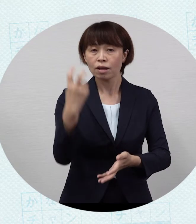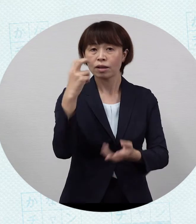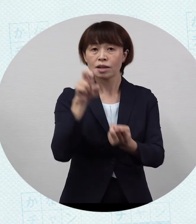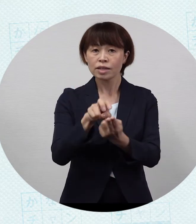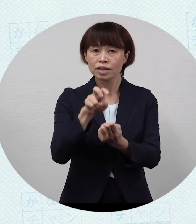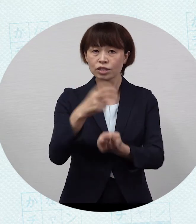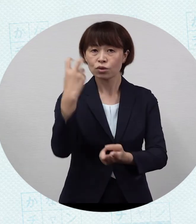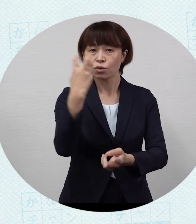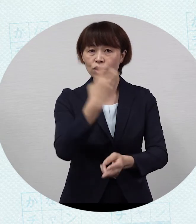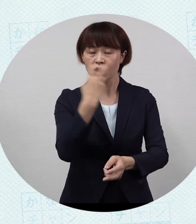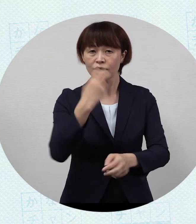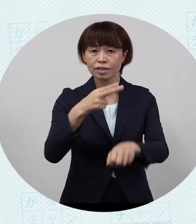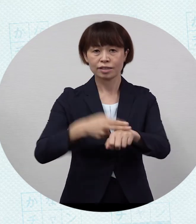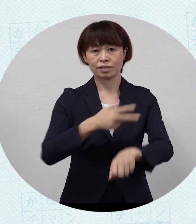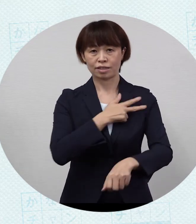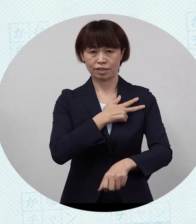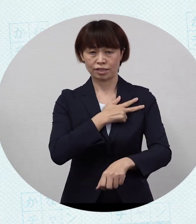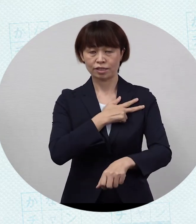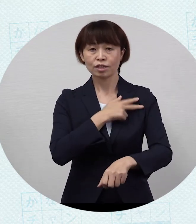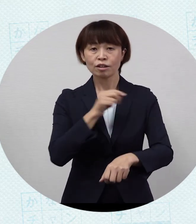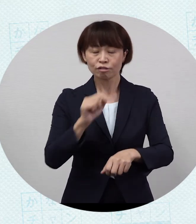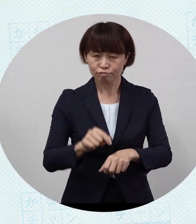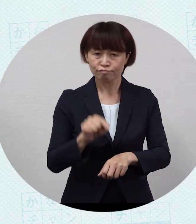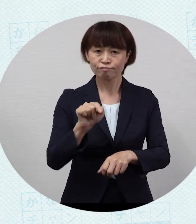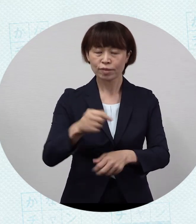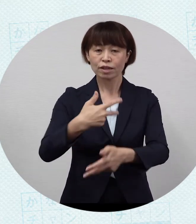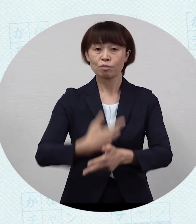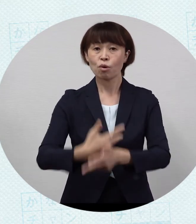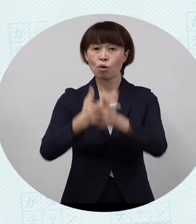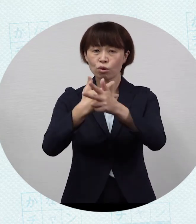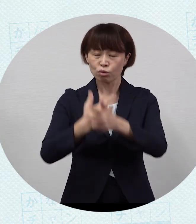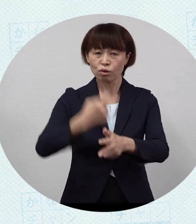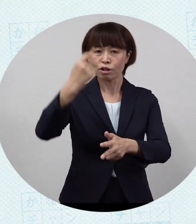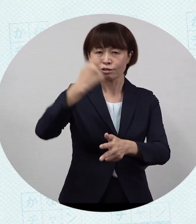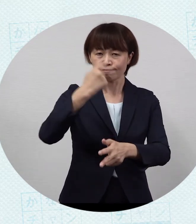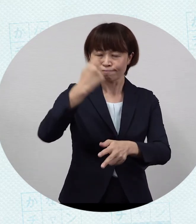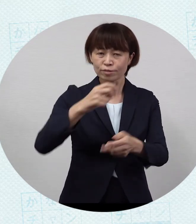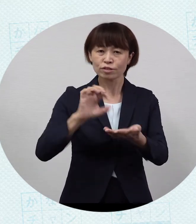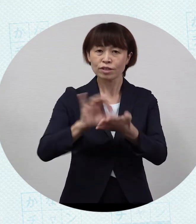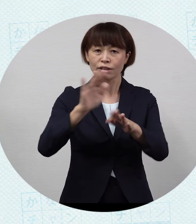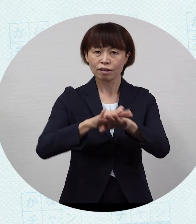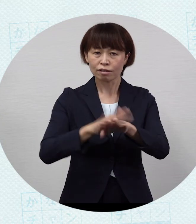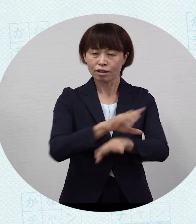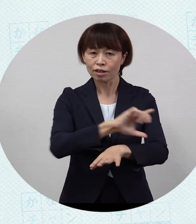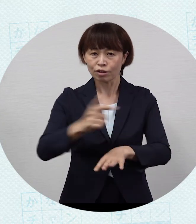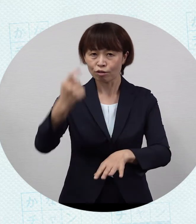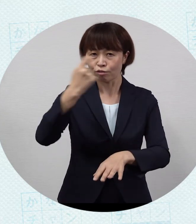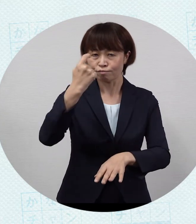ん、リモートでちょっとこのレクチャーしていただいて受けていただいて、あとは